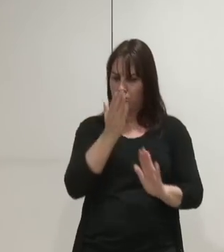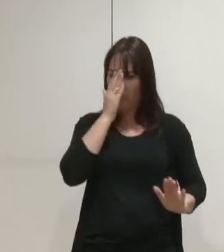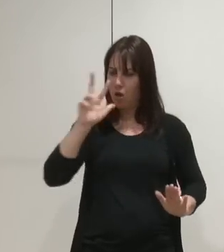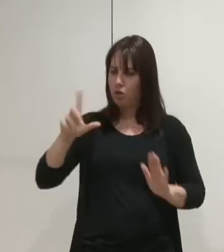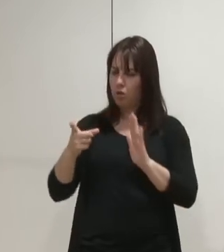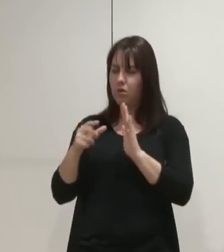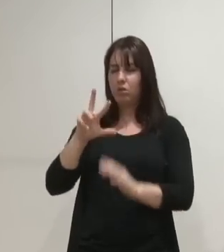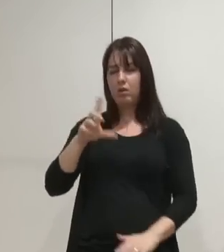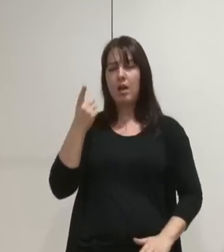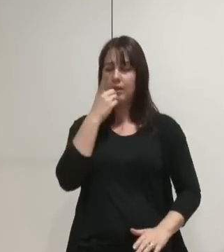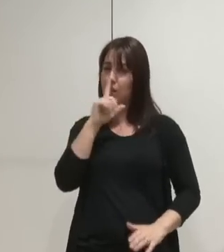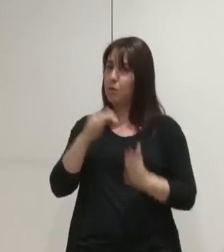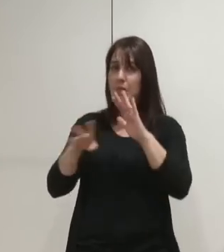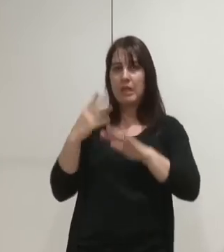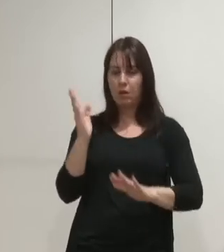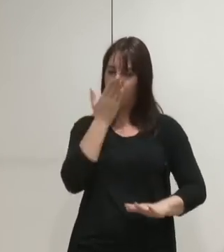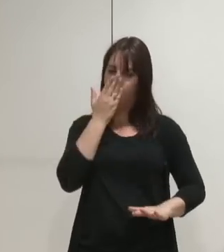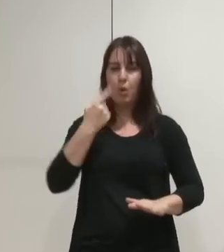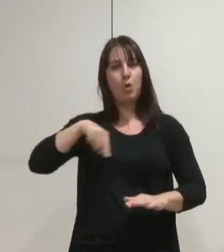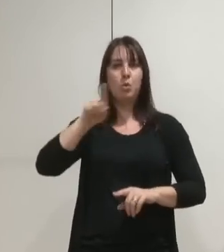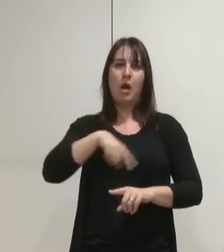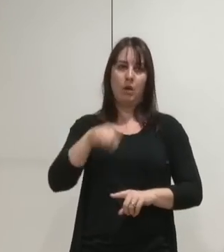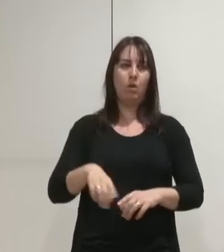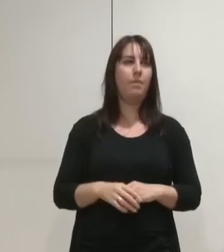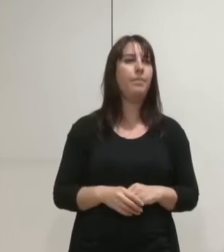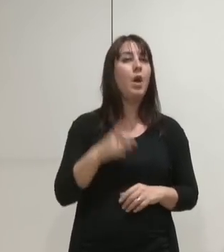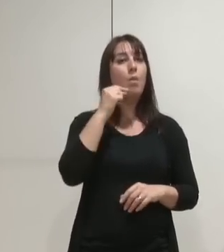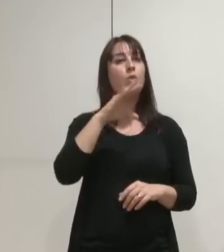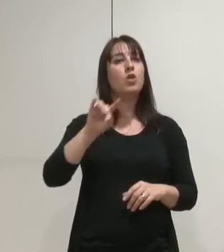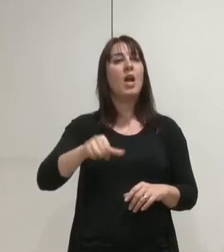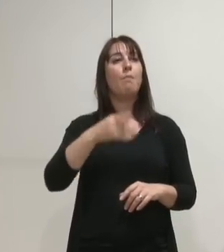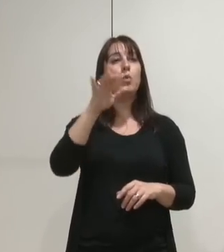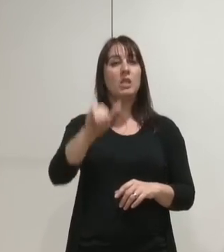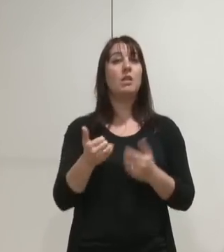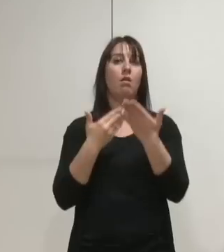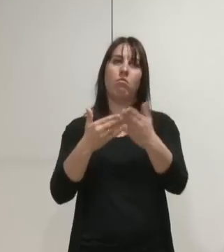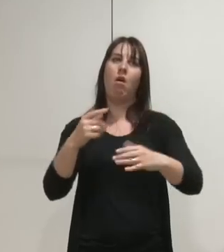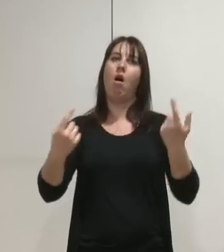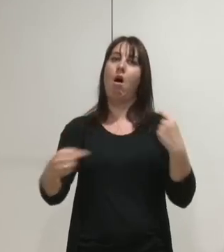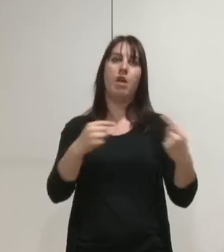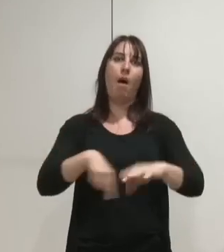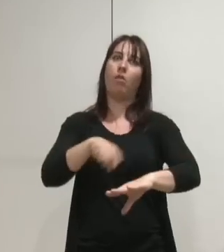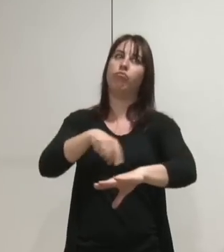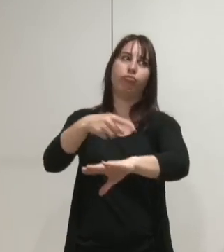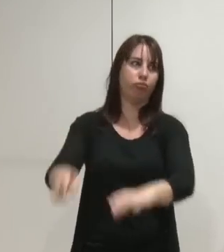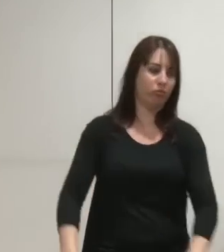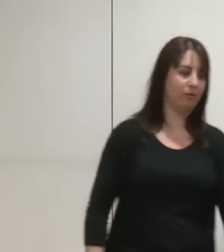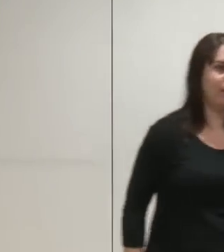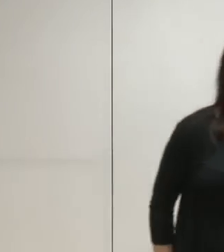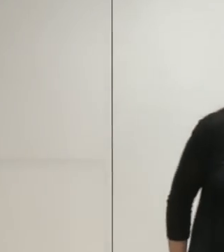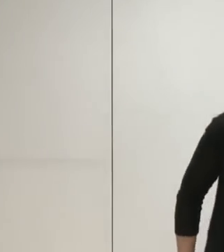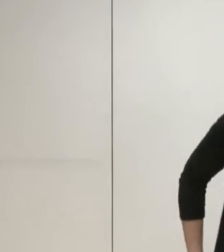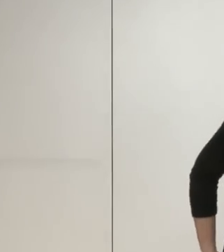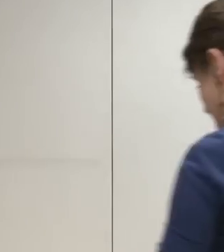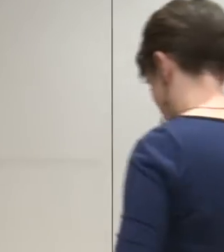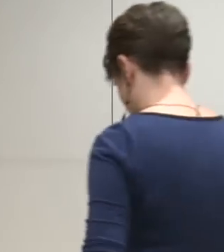décembre 2014 monsieur chamussi pour une explication de vote le débat a déjà eu largementeu